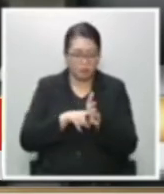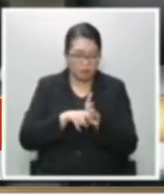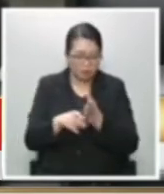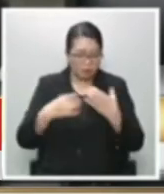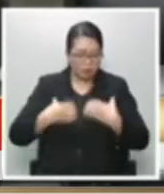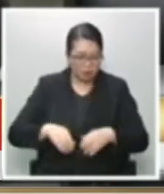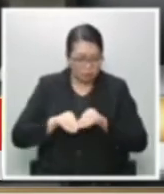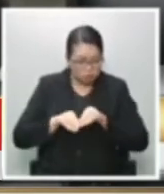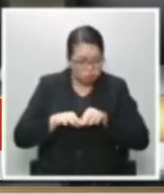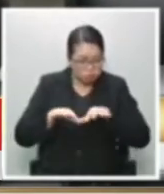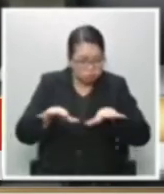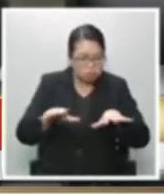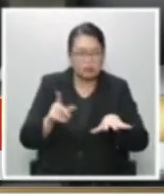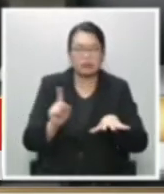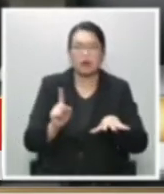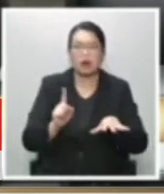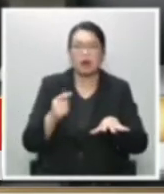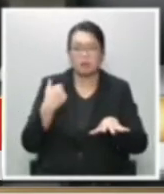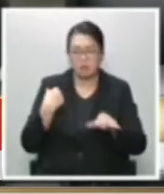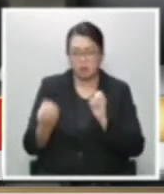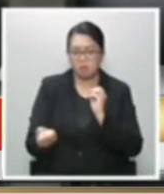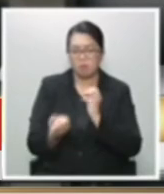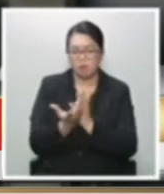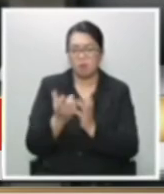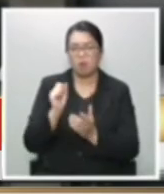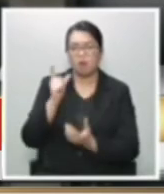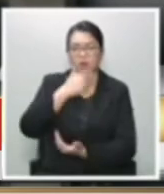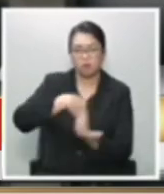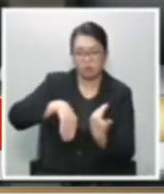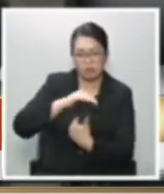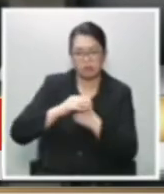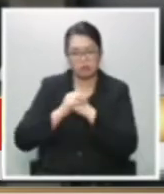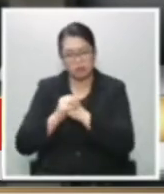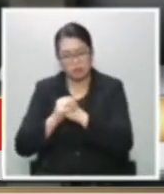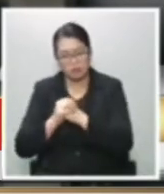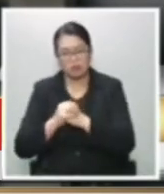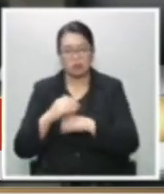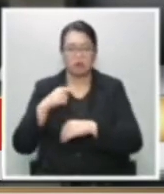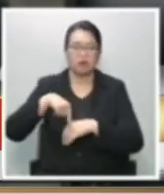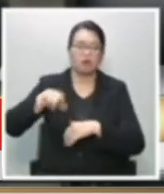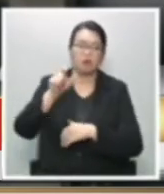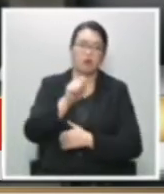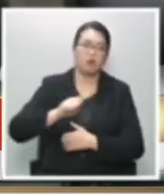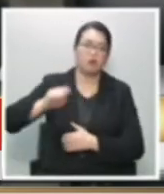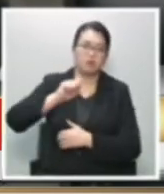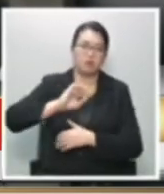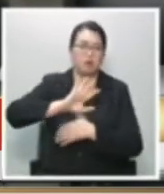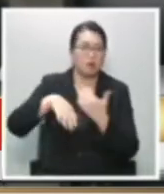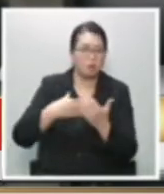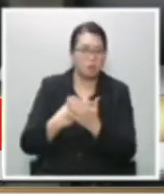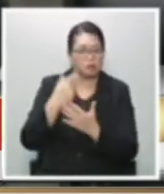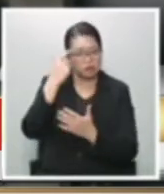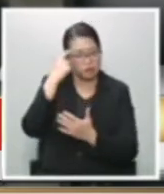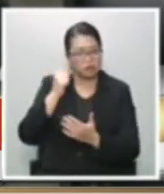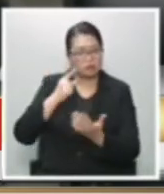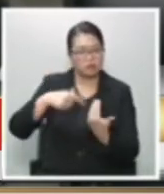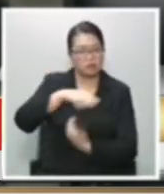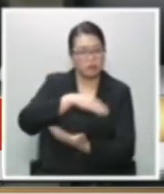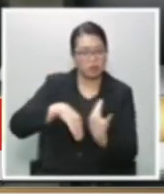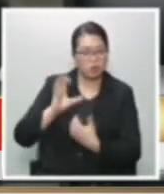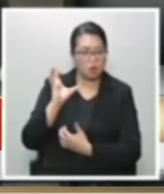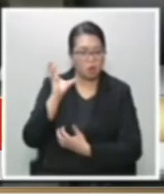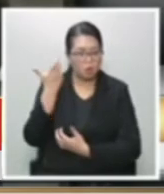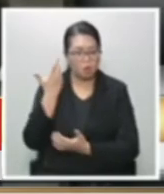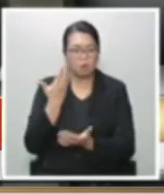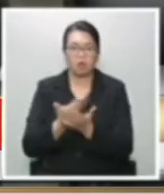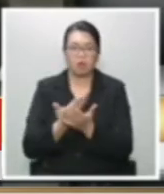เชื้อไวรัสโคโรนาจะมีผลกระทบต่อเศรษฐกิจจีนและประเทศในทวีปเอเชียและอาจจะเป็นเศรษฐกิจโลกด้วยจะทำให้อัตราการบ